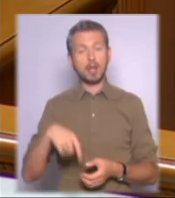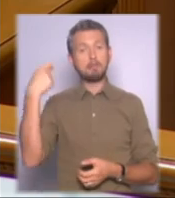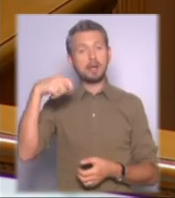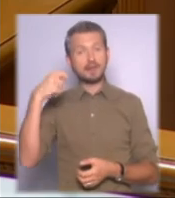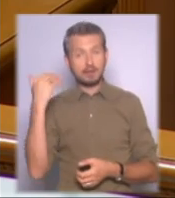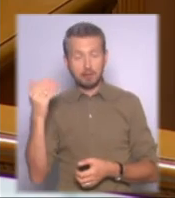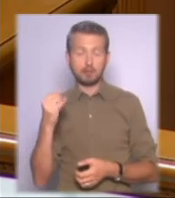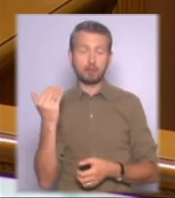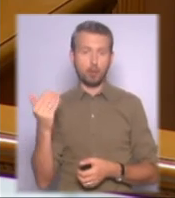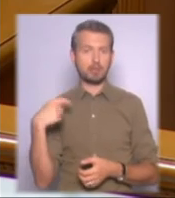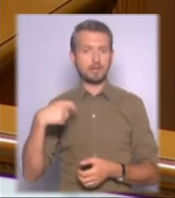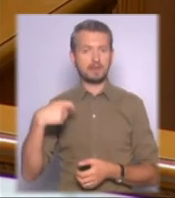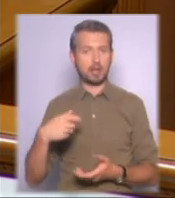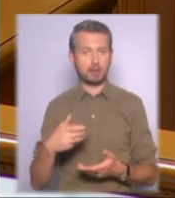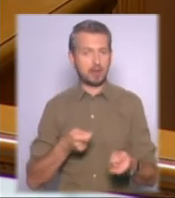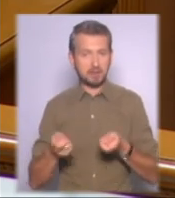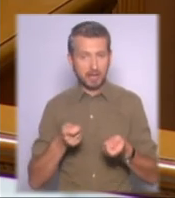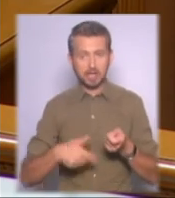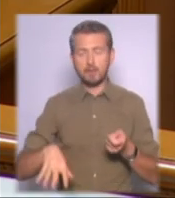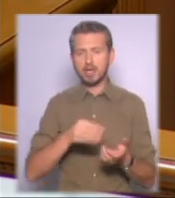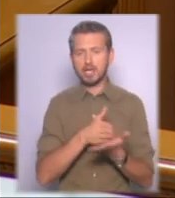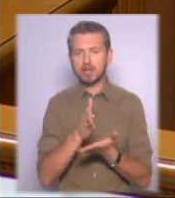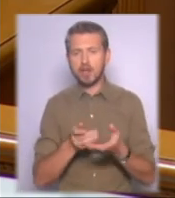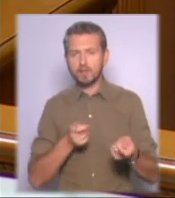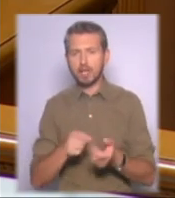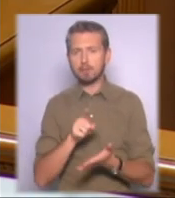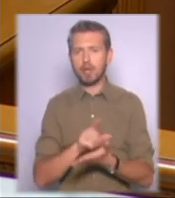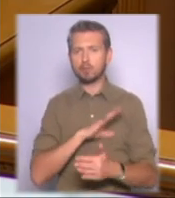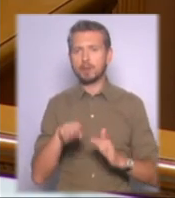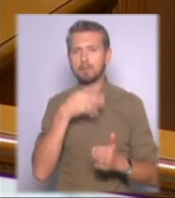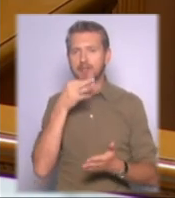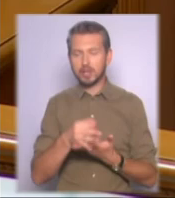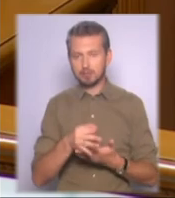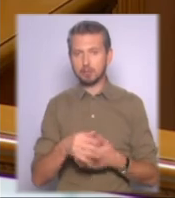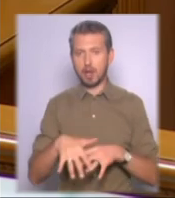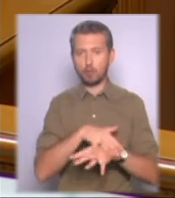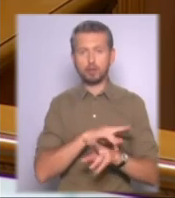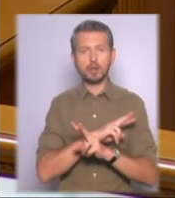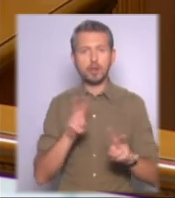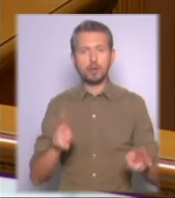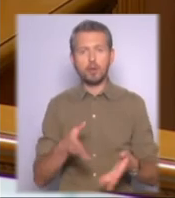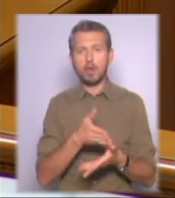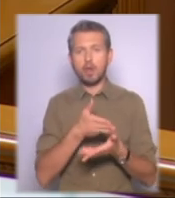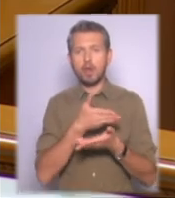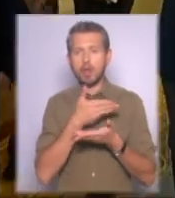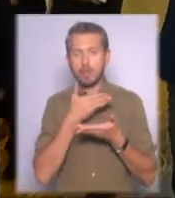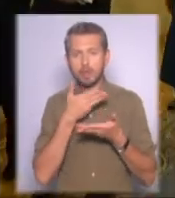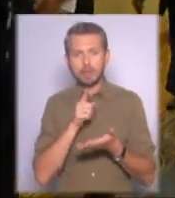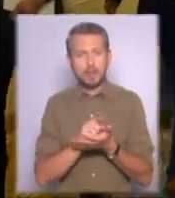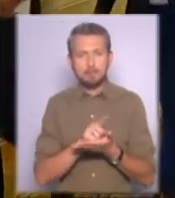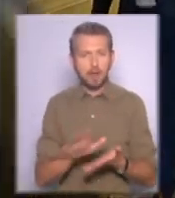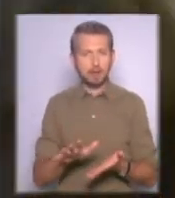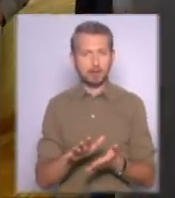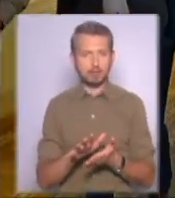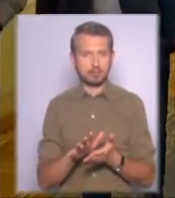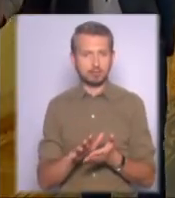і його адміністрації. Всі гілки влади мають бути підзвітними під народом, і ніхто не має одну кидати під ноги. Утім,